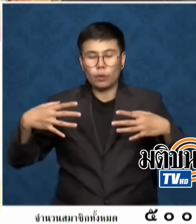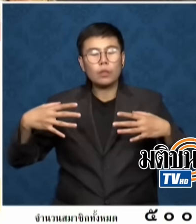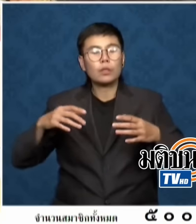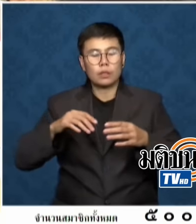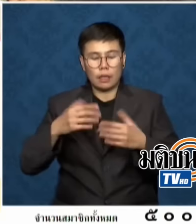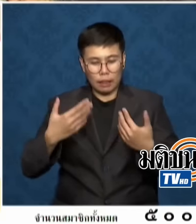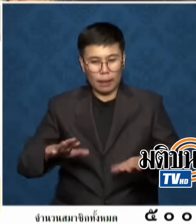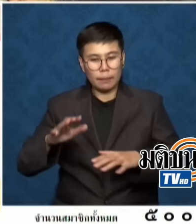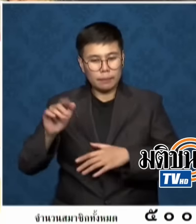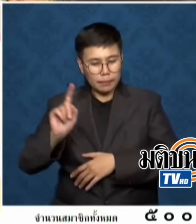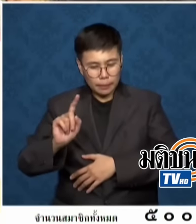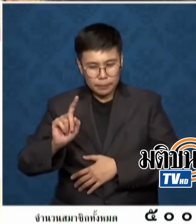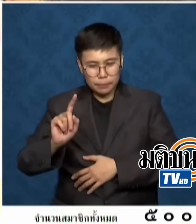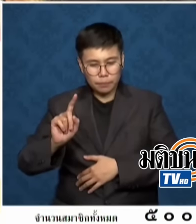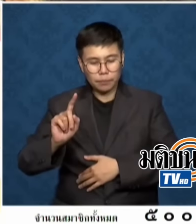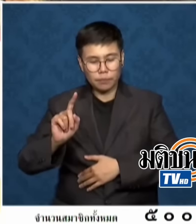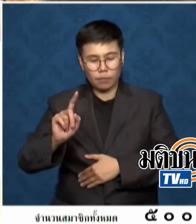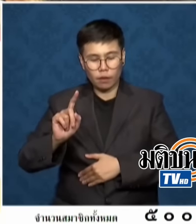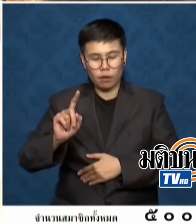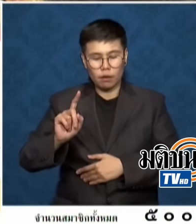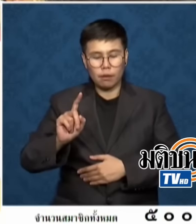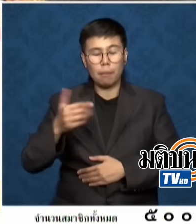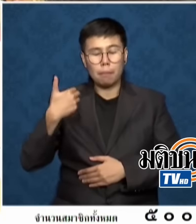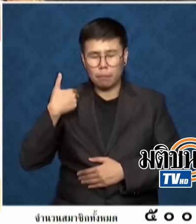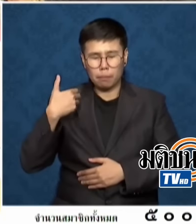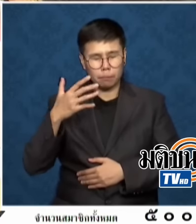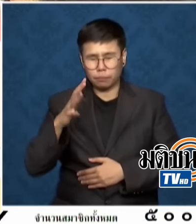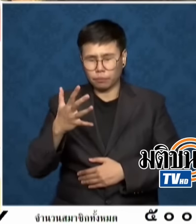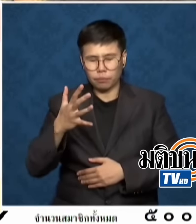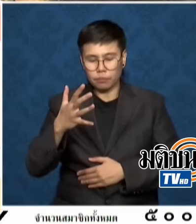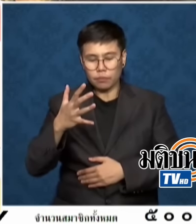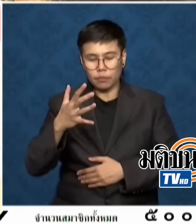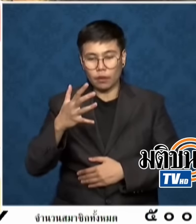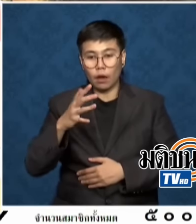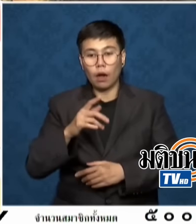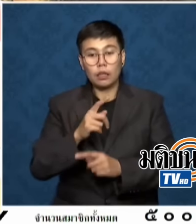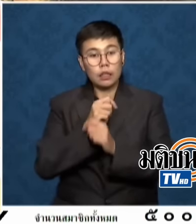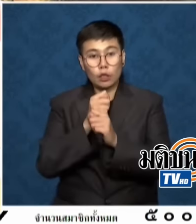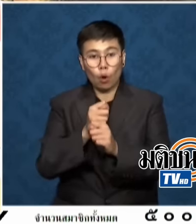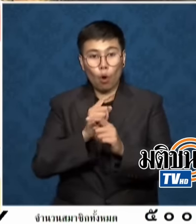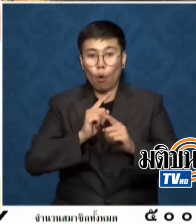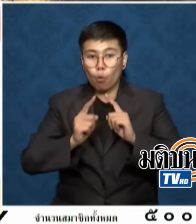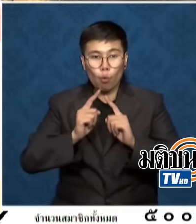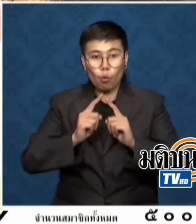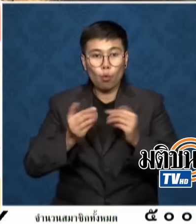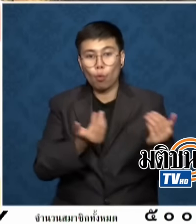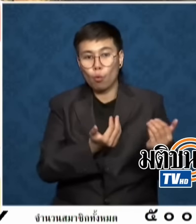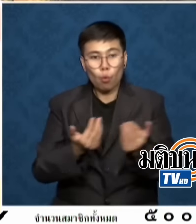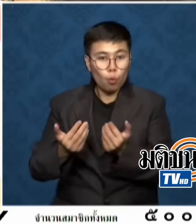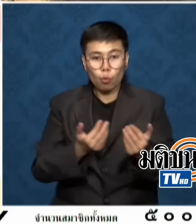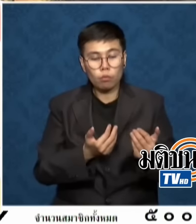เราก็จะไม่สามารถติดต่อกับบุตร